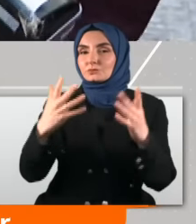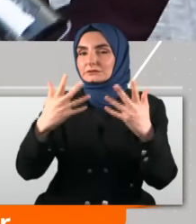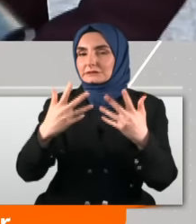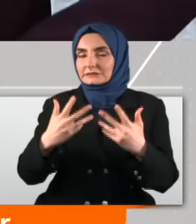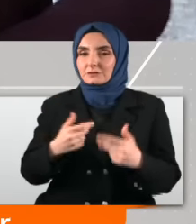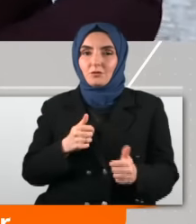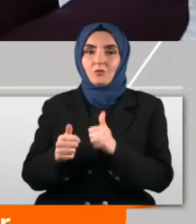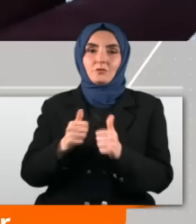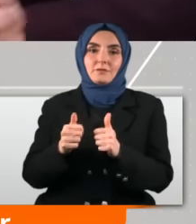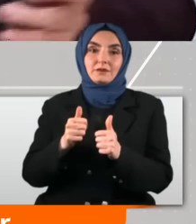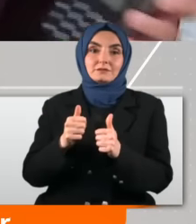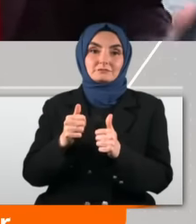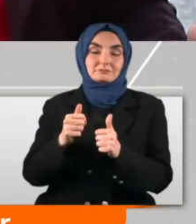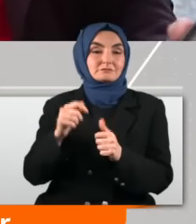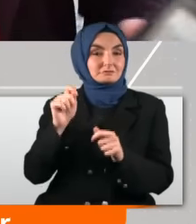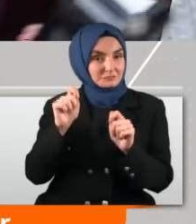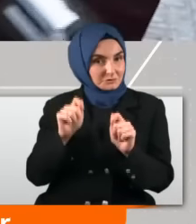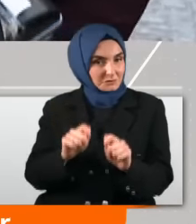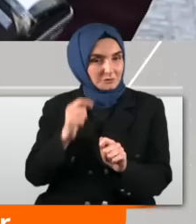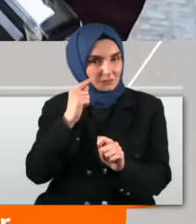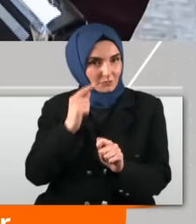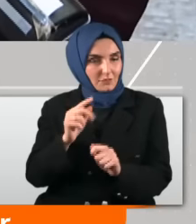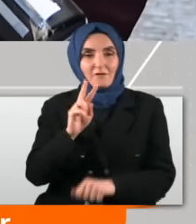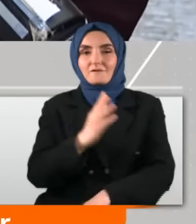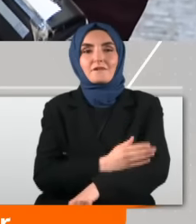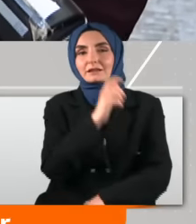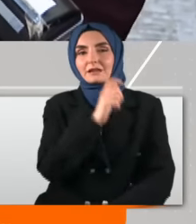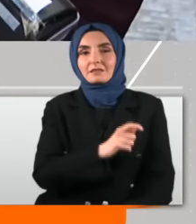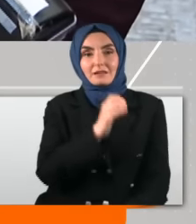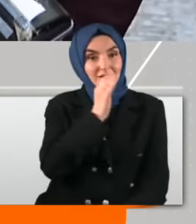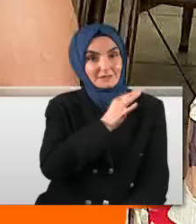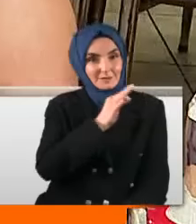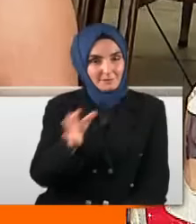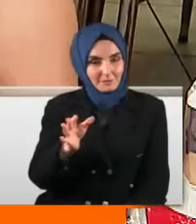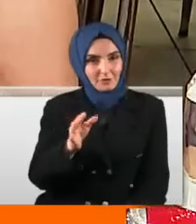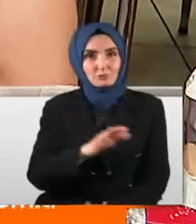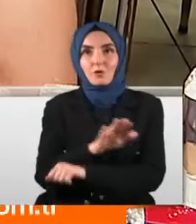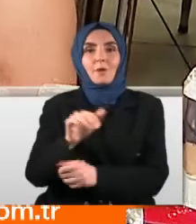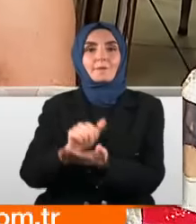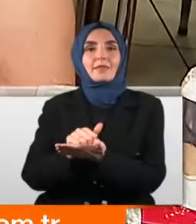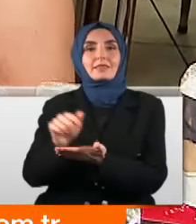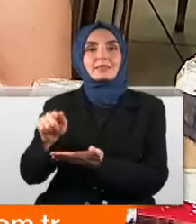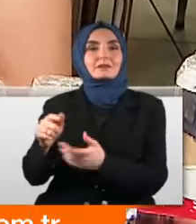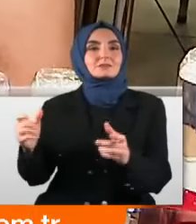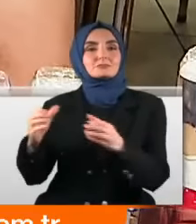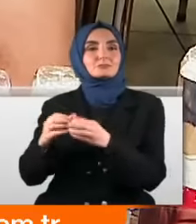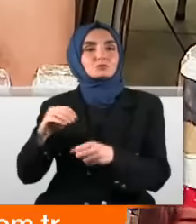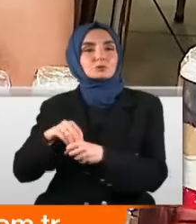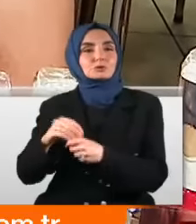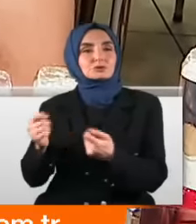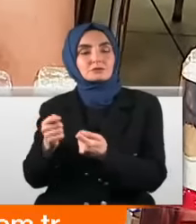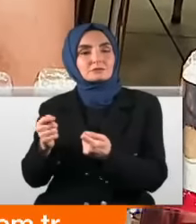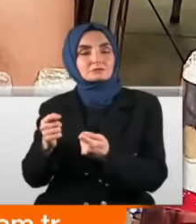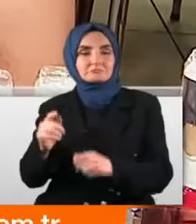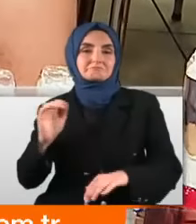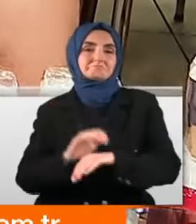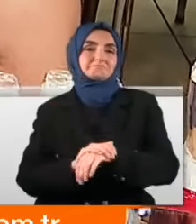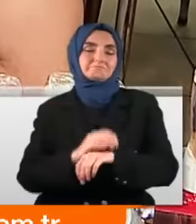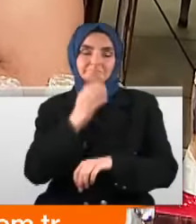geçilecek. Yani vatandaş ihbar edecek, sosyal medya timi yakalayacak. Dikkat etmek gerektiğini düşünüyorum. Devletimizin de bunu